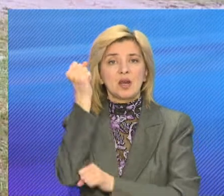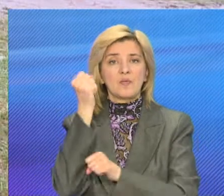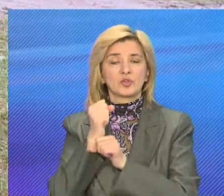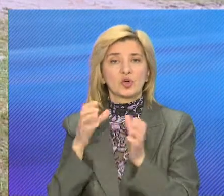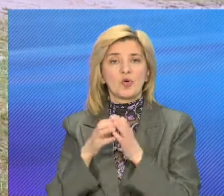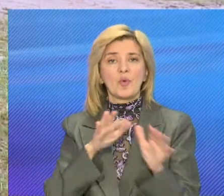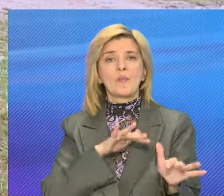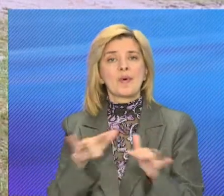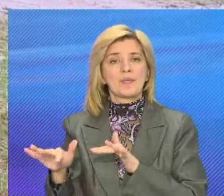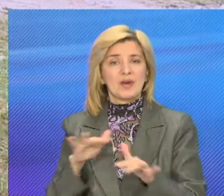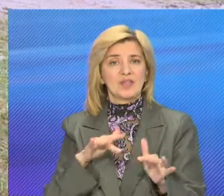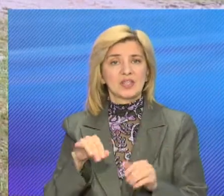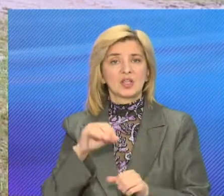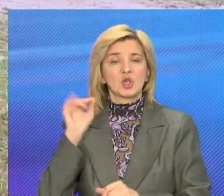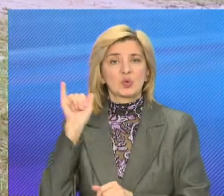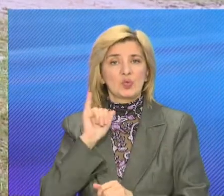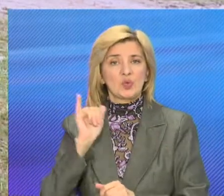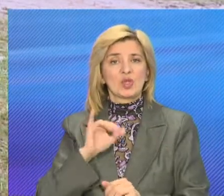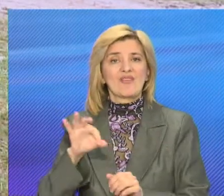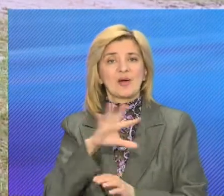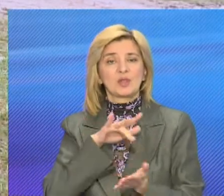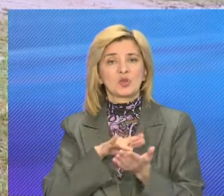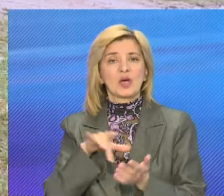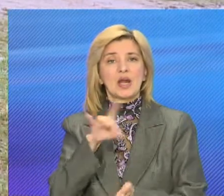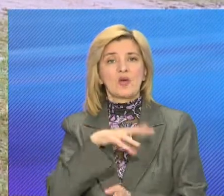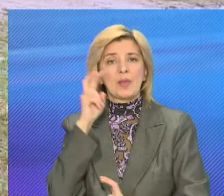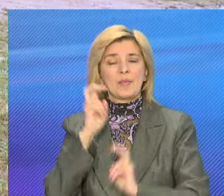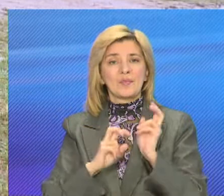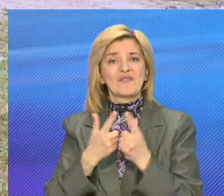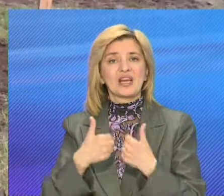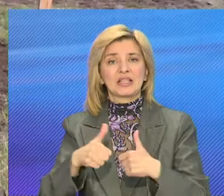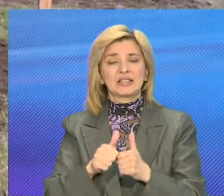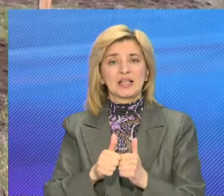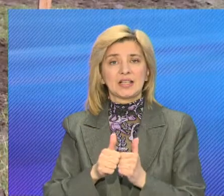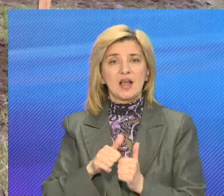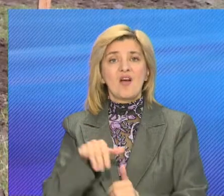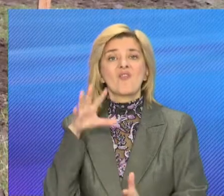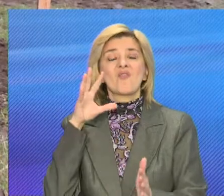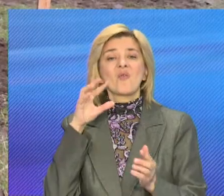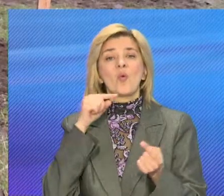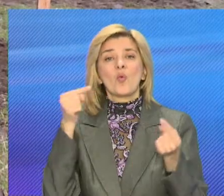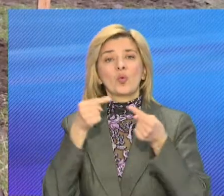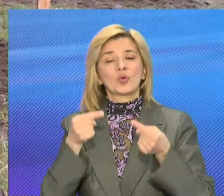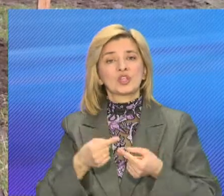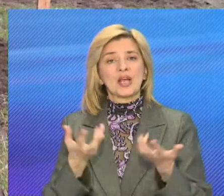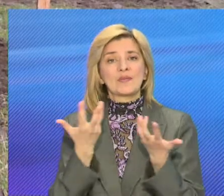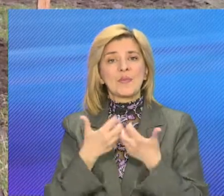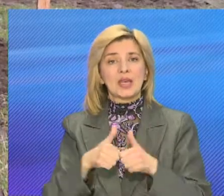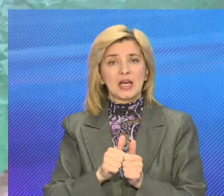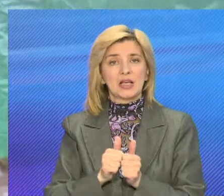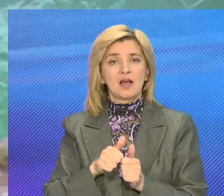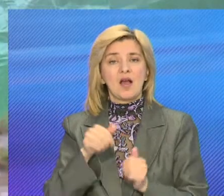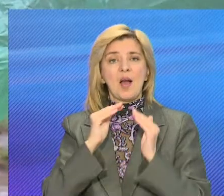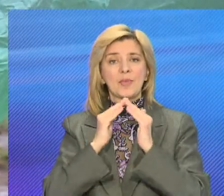правядзенні суботніка ў абласным цэнтры, раёнах, на прадпрыемствах і ў арганізацыях. Удакладняецца пералік аб'ектаў і аб'ёмы